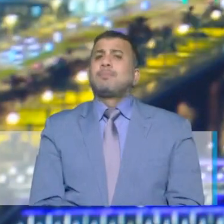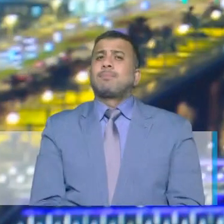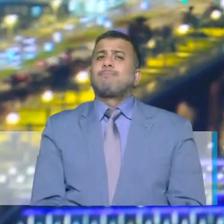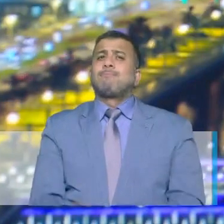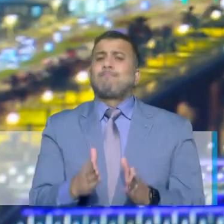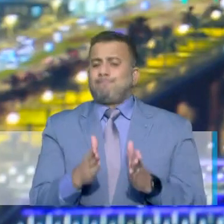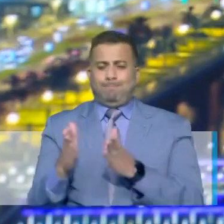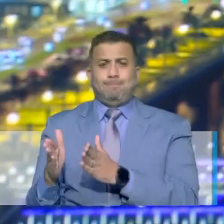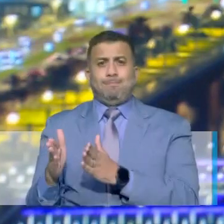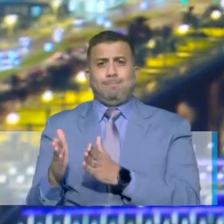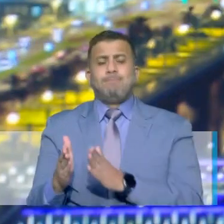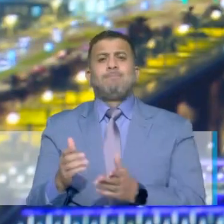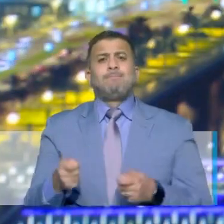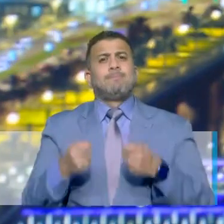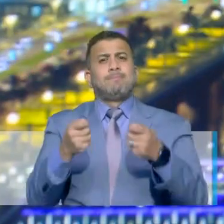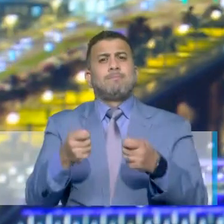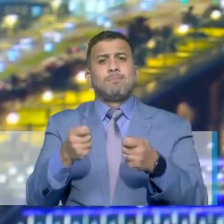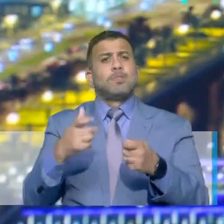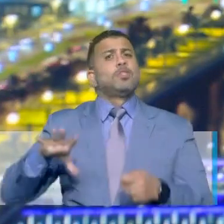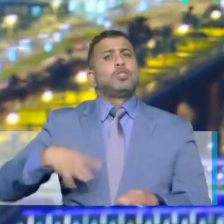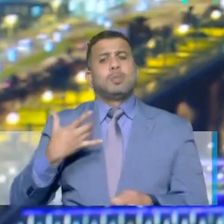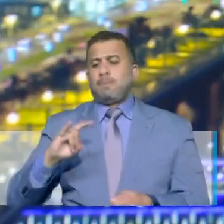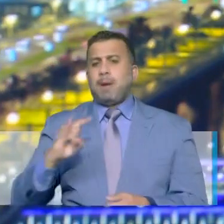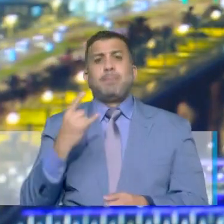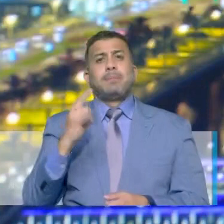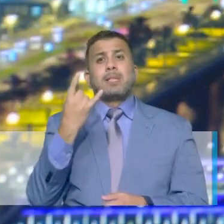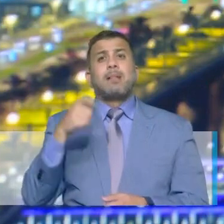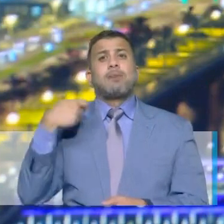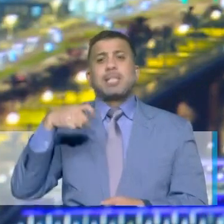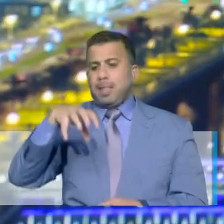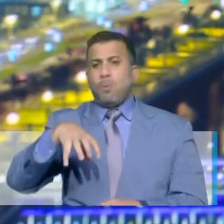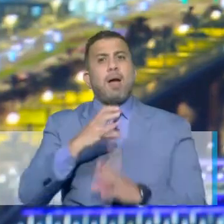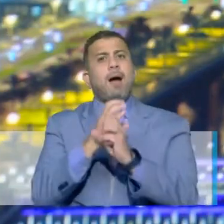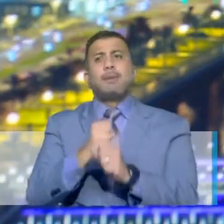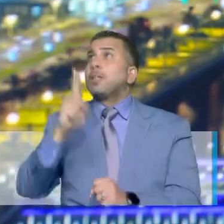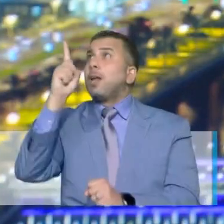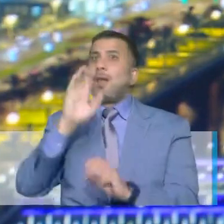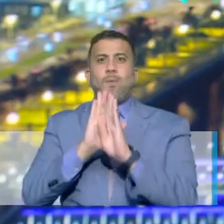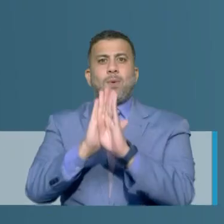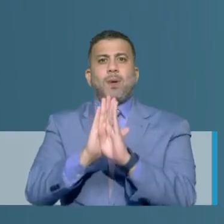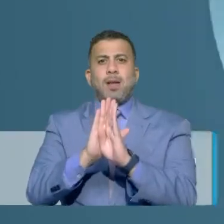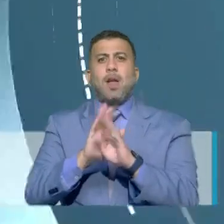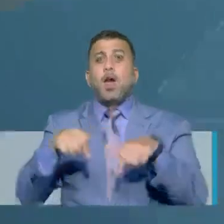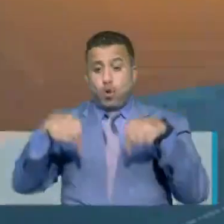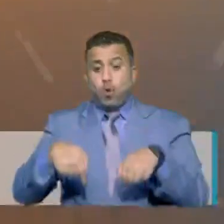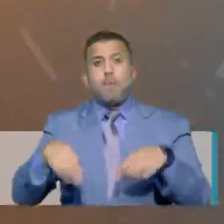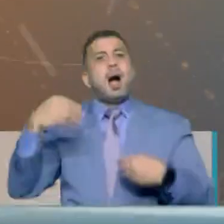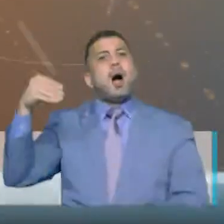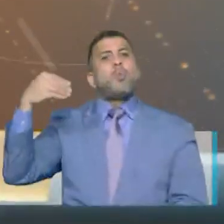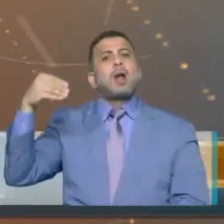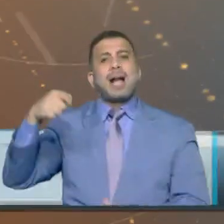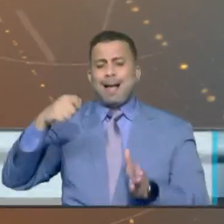في سياق منفصل تسلم صاحب السمو الشيخ محمد بن زايد ال نهيان رئيس الدوله حفظه الله ورعاه